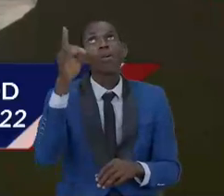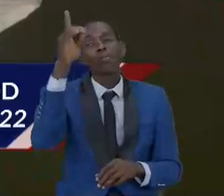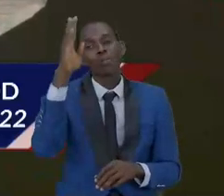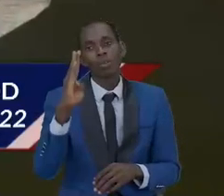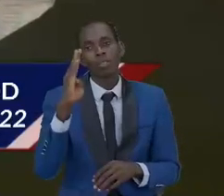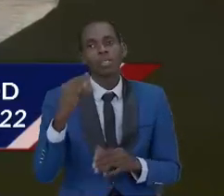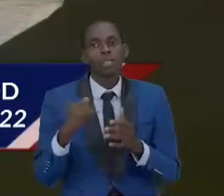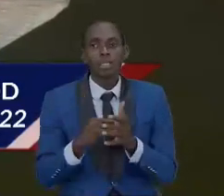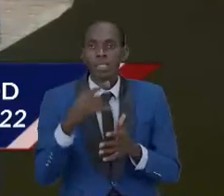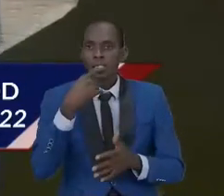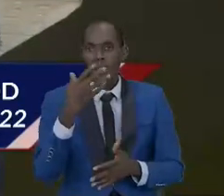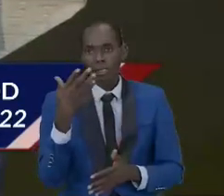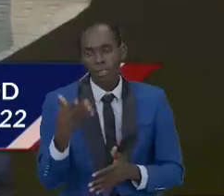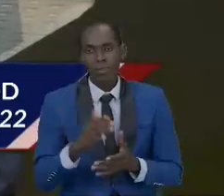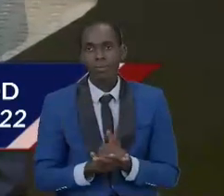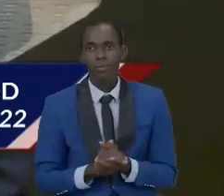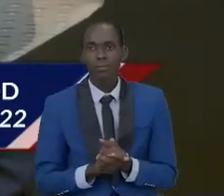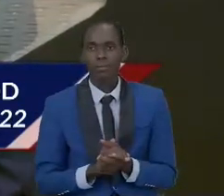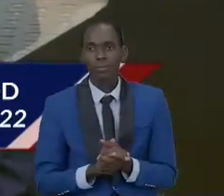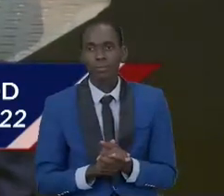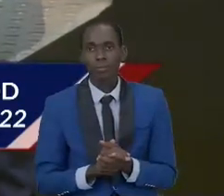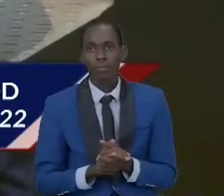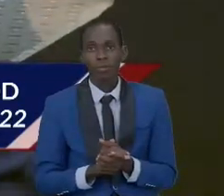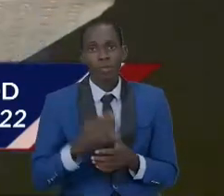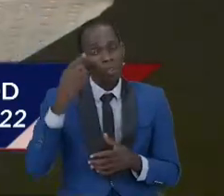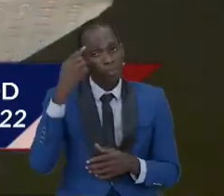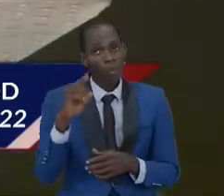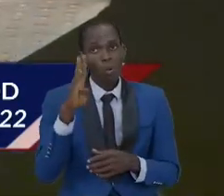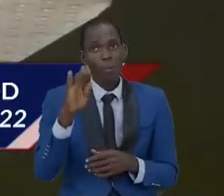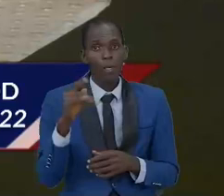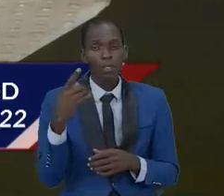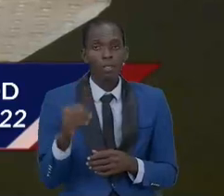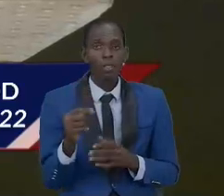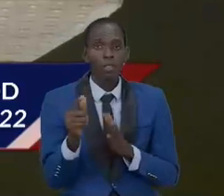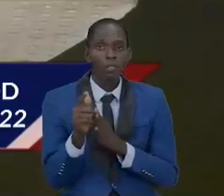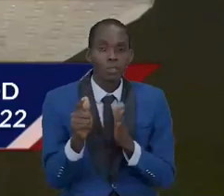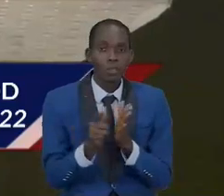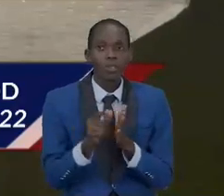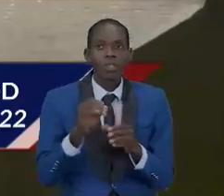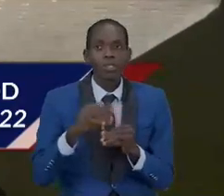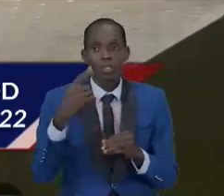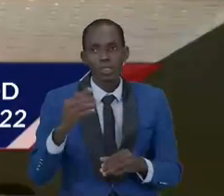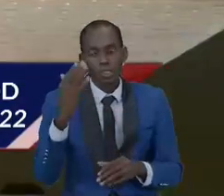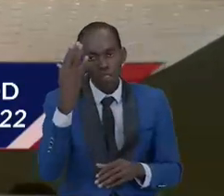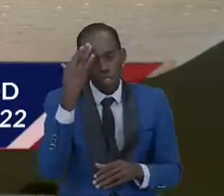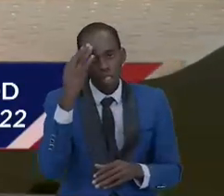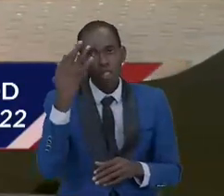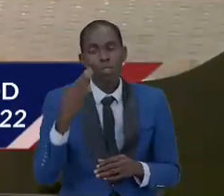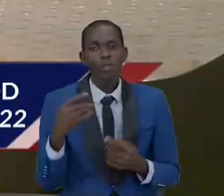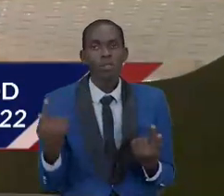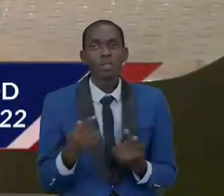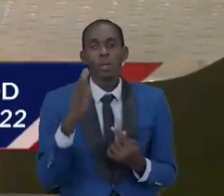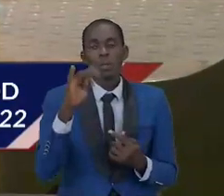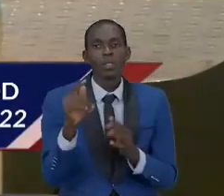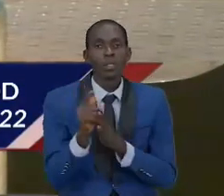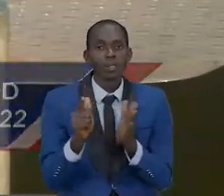car nul ne sera justifié devant lui par les oeuvres de la loi puisque c'est par la loi que vient